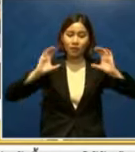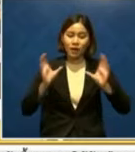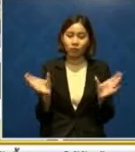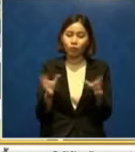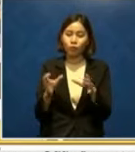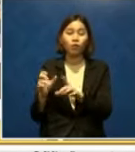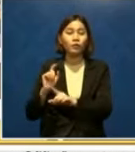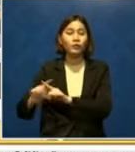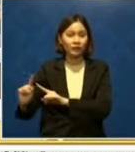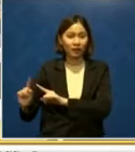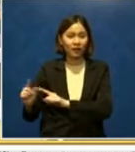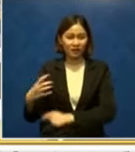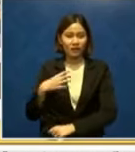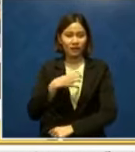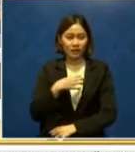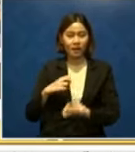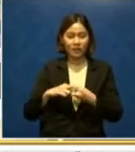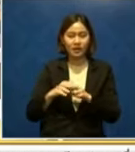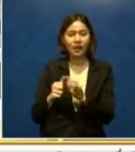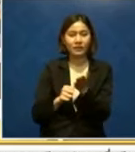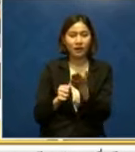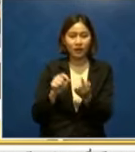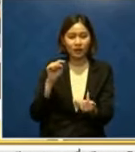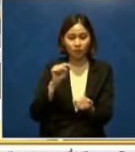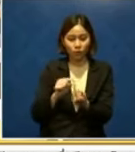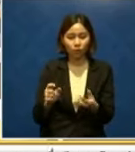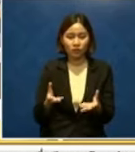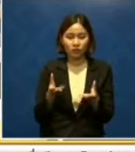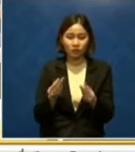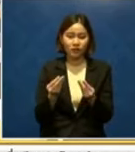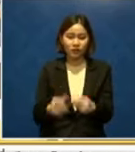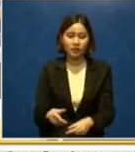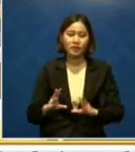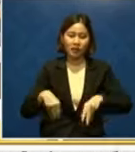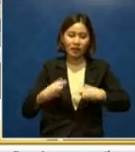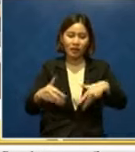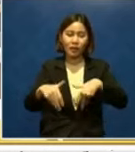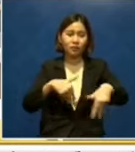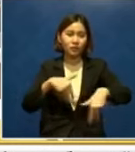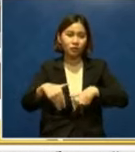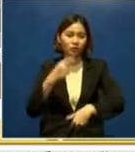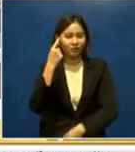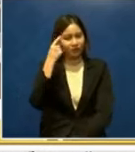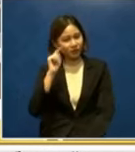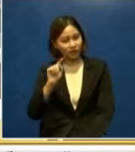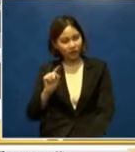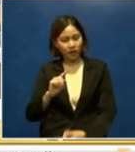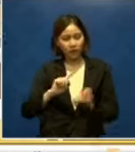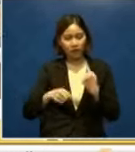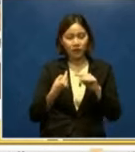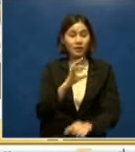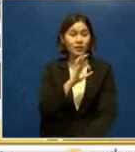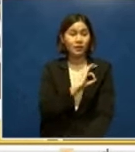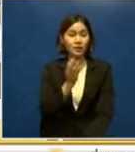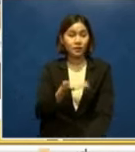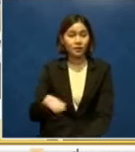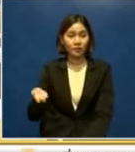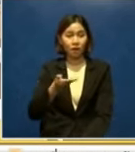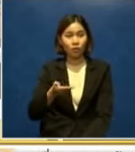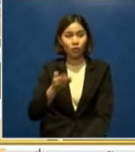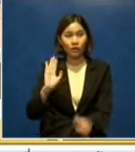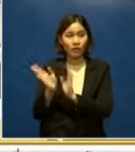ครับต้องการที่จะแก้ปัญหาเรื่องที่ดินให้กับพี่น้องประชาชนเราจะสังเกตได้จากเพื่อนสมาชิก